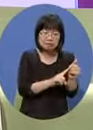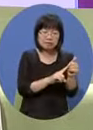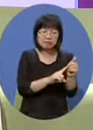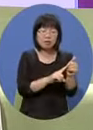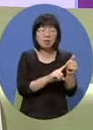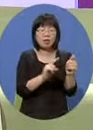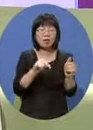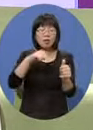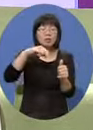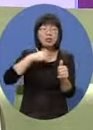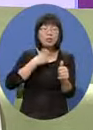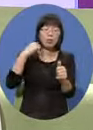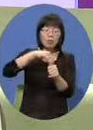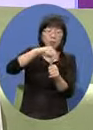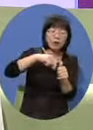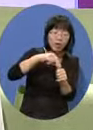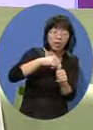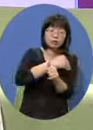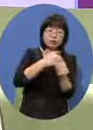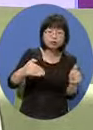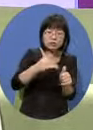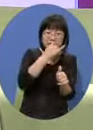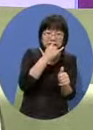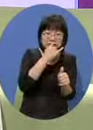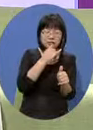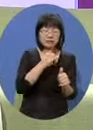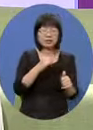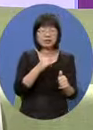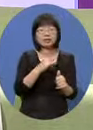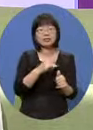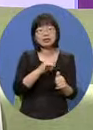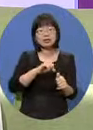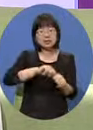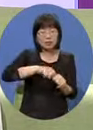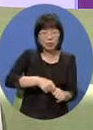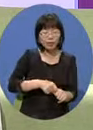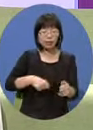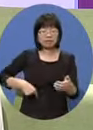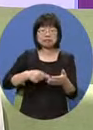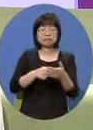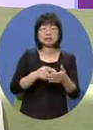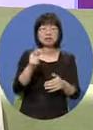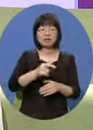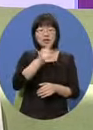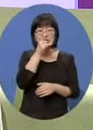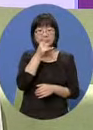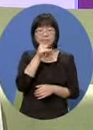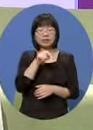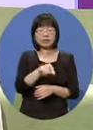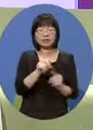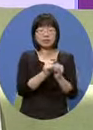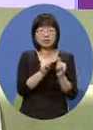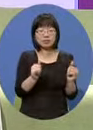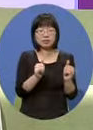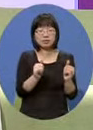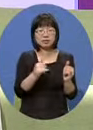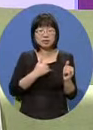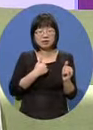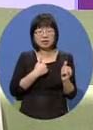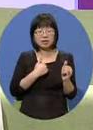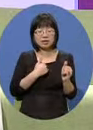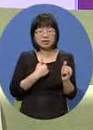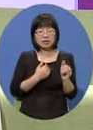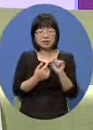교수형 청하는 이런 그림까지 그릴 정도로 가해자에 대한 분노라든지 처벌 의지가 강하거든요. 그래서 그것이 그 사람이 내 눈앞에서